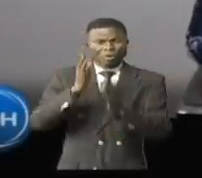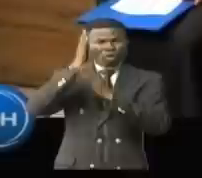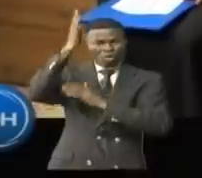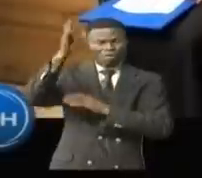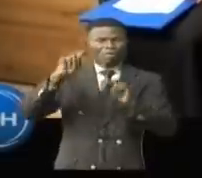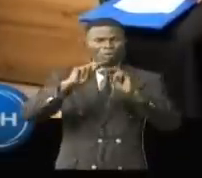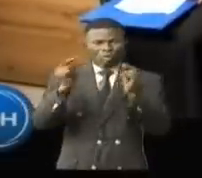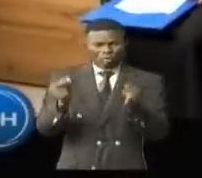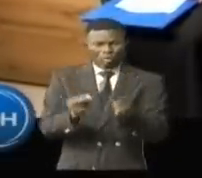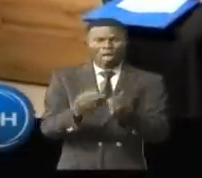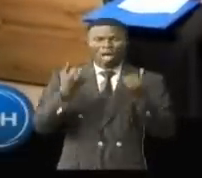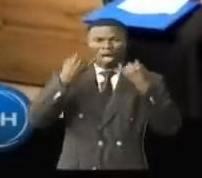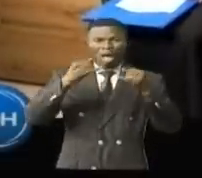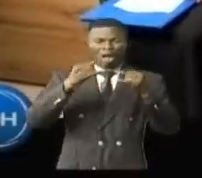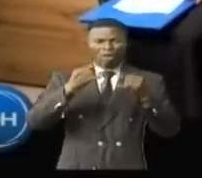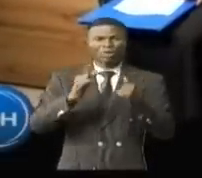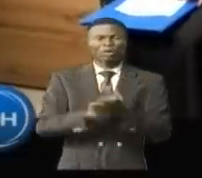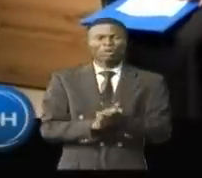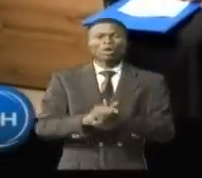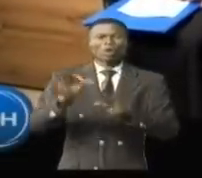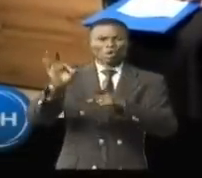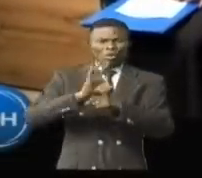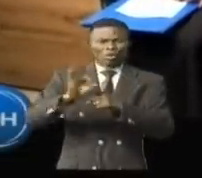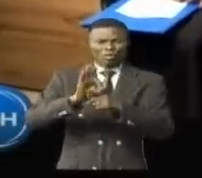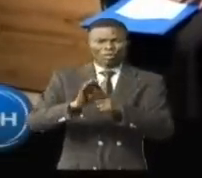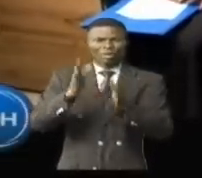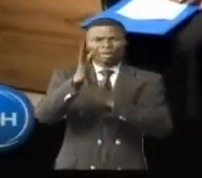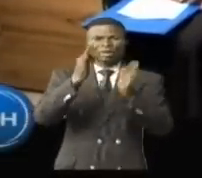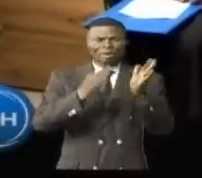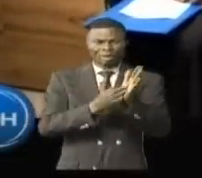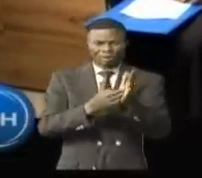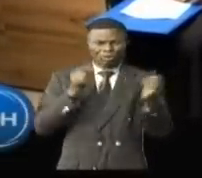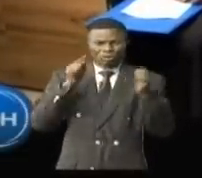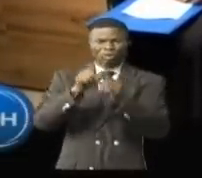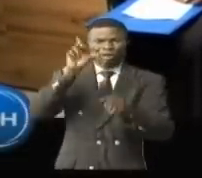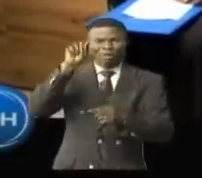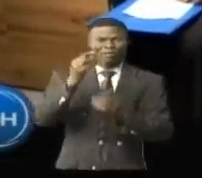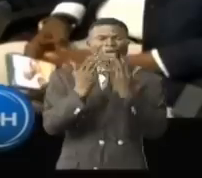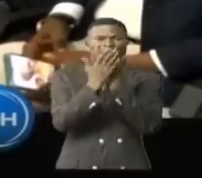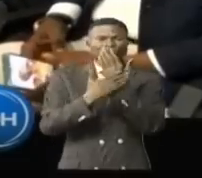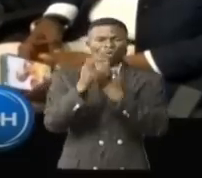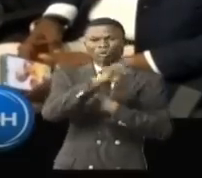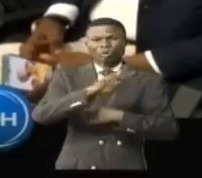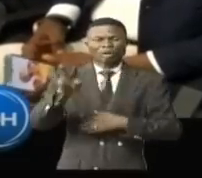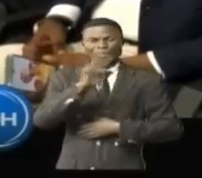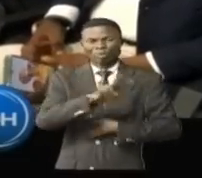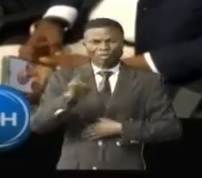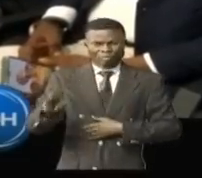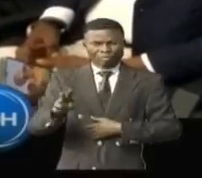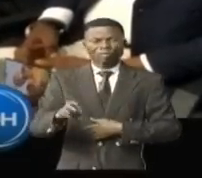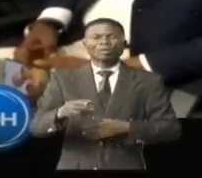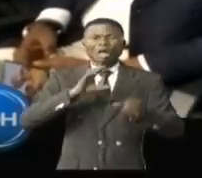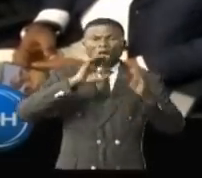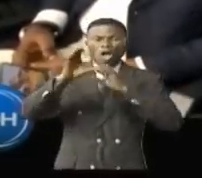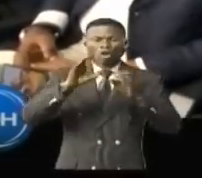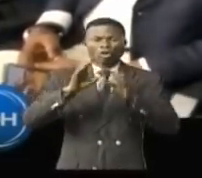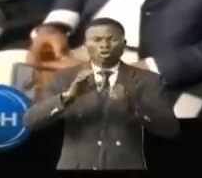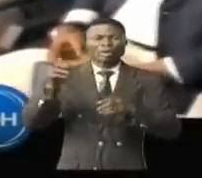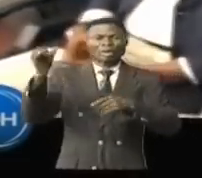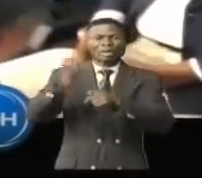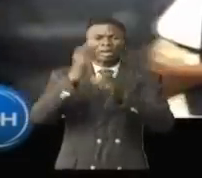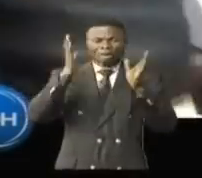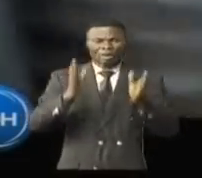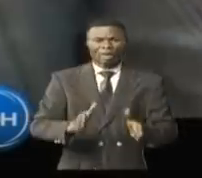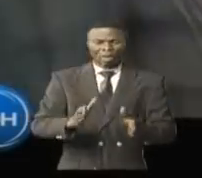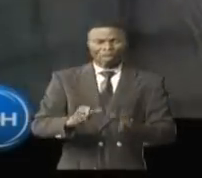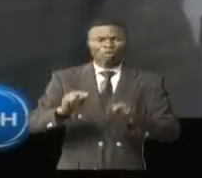Group annoncent la tenue de ces sessions du 18 au 20 juillet 2022. Annonce faite devant les professionnels de la